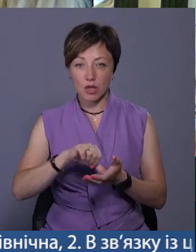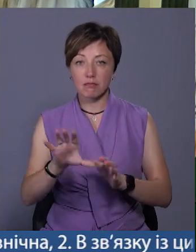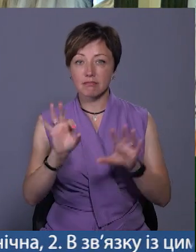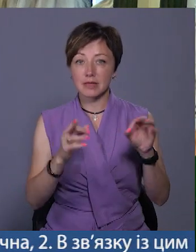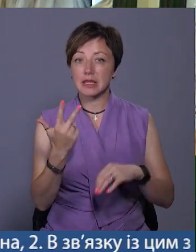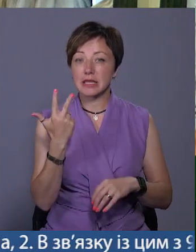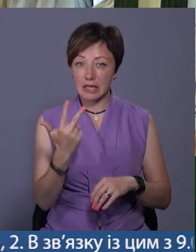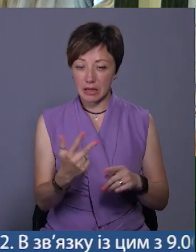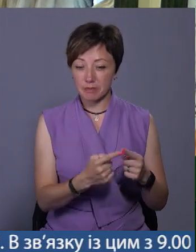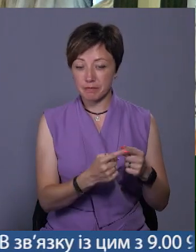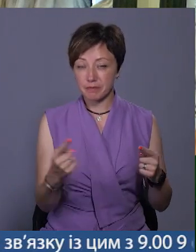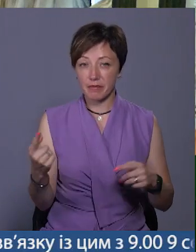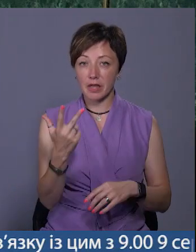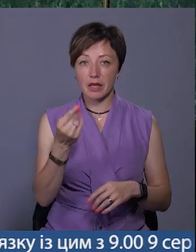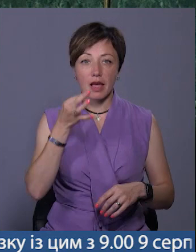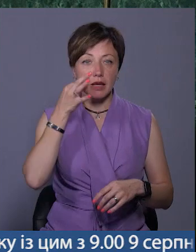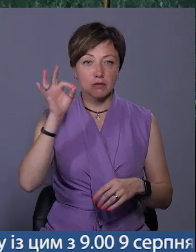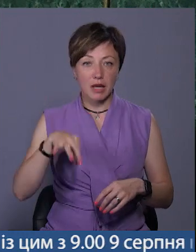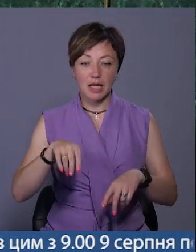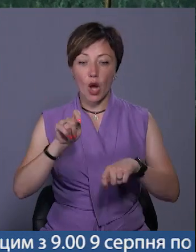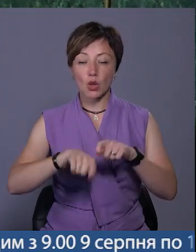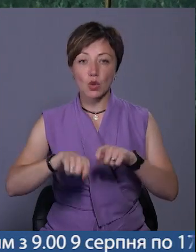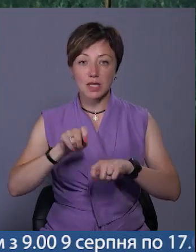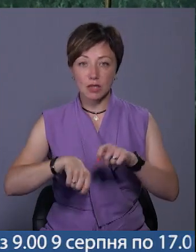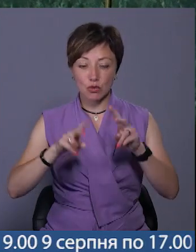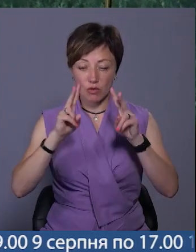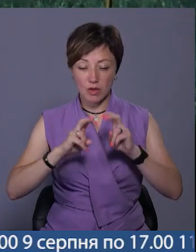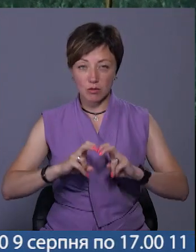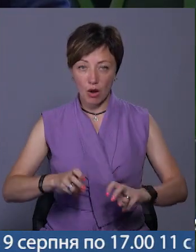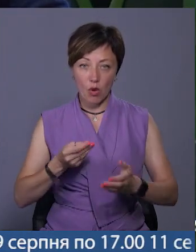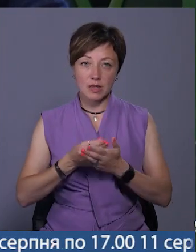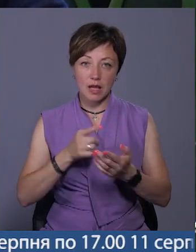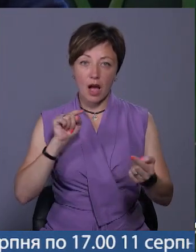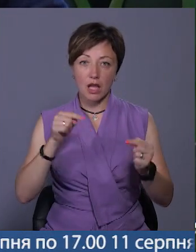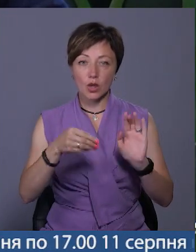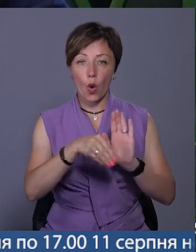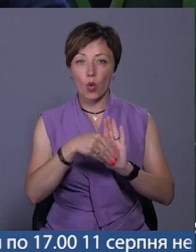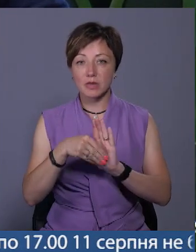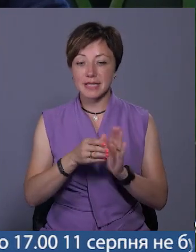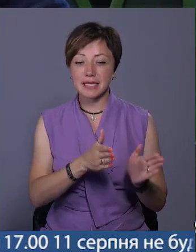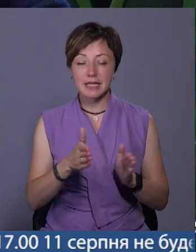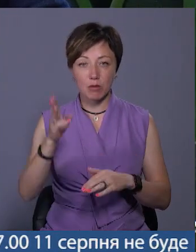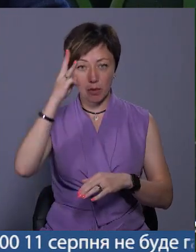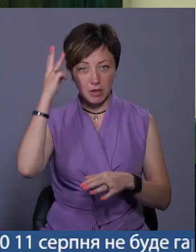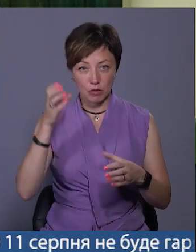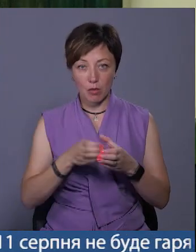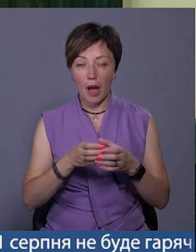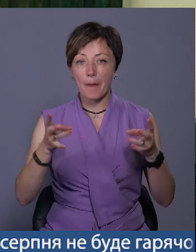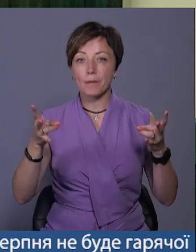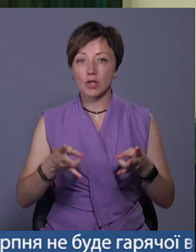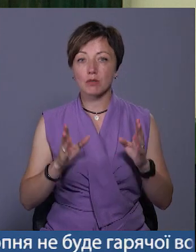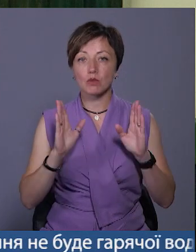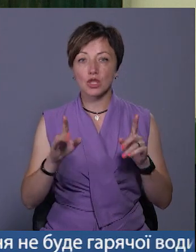3. Впродовж 3 днів експерти проєкту досліджуватимуть та оцінюватимуть антикорупційну систему Хмельницької громади. Потрібно